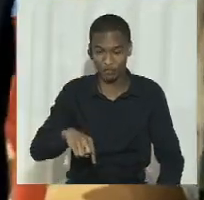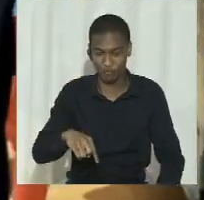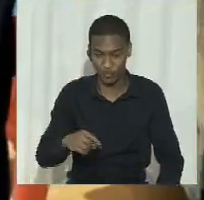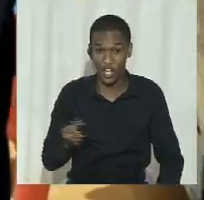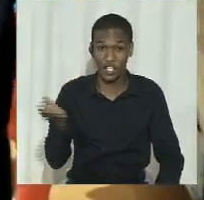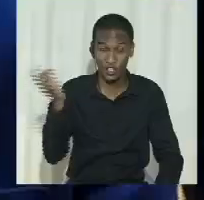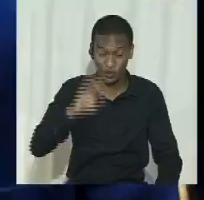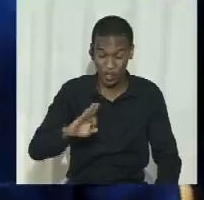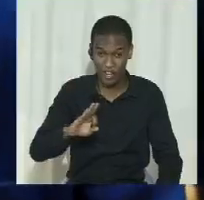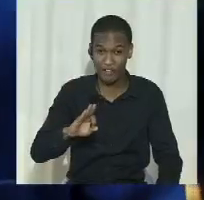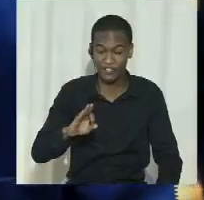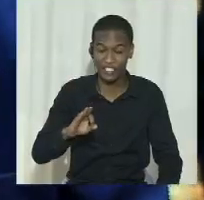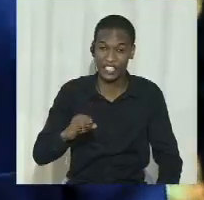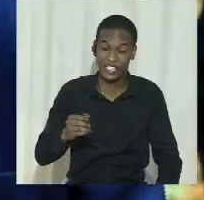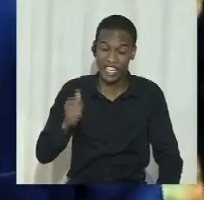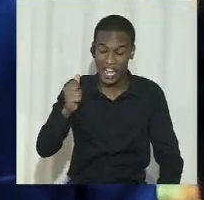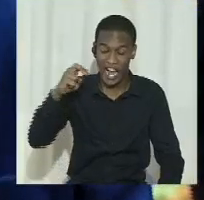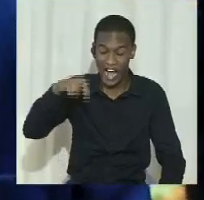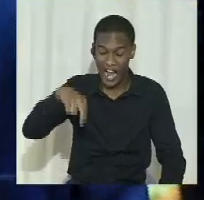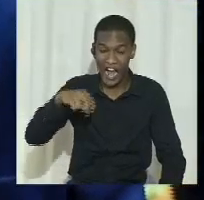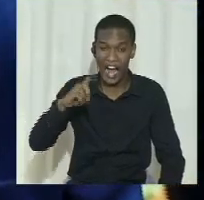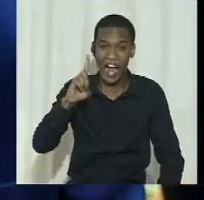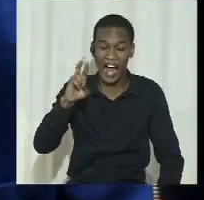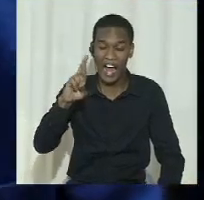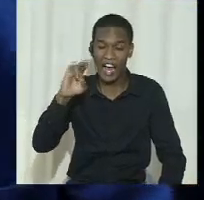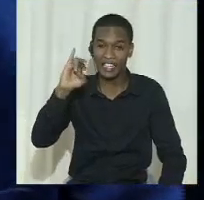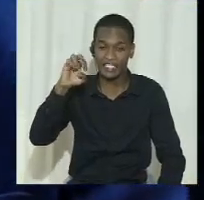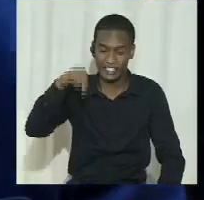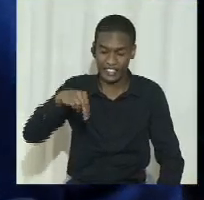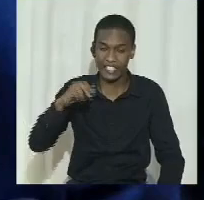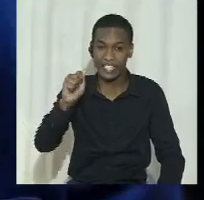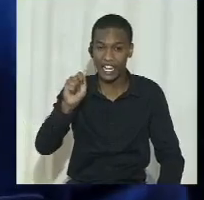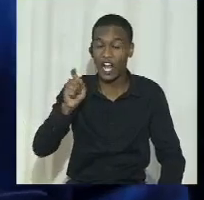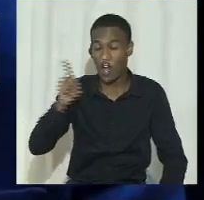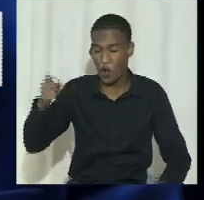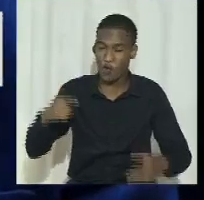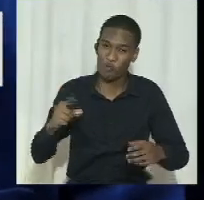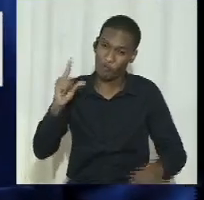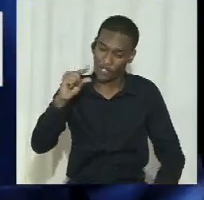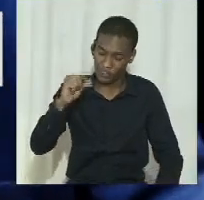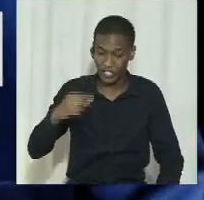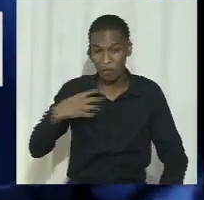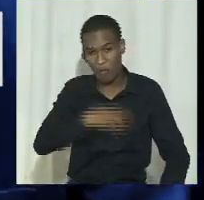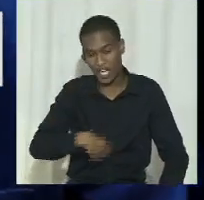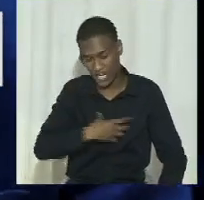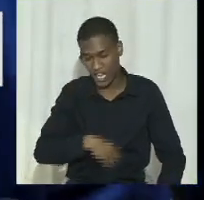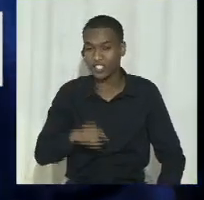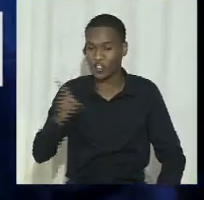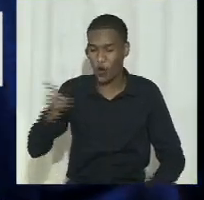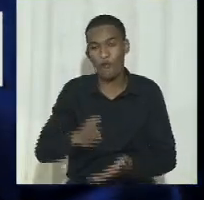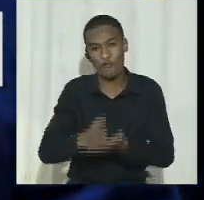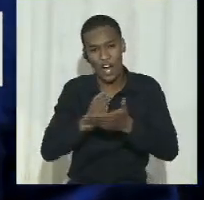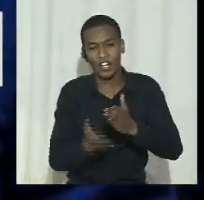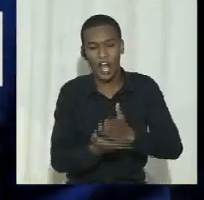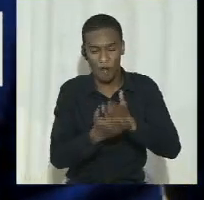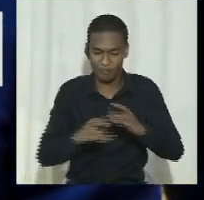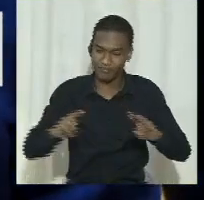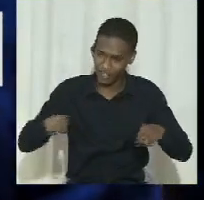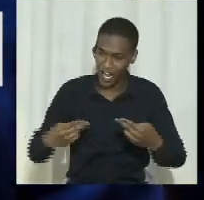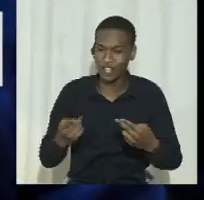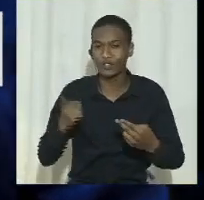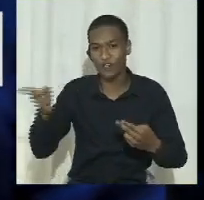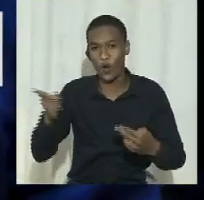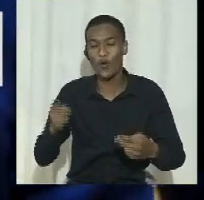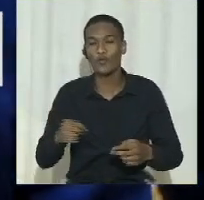dia azo lazaina raha hoarina amin'ny distrika hafa dia vitsivitsy marary a noho ny fifamezan-tanana ataon'ny